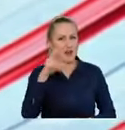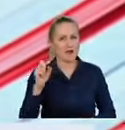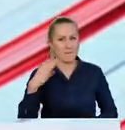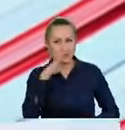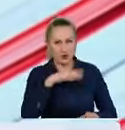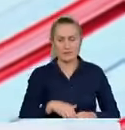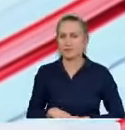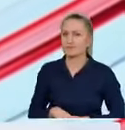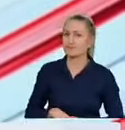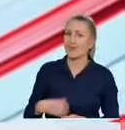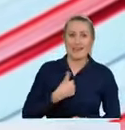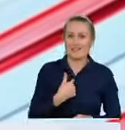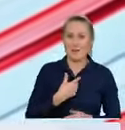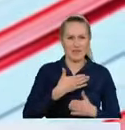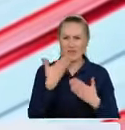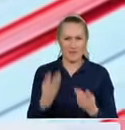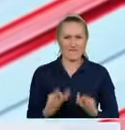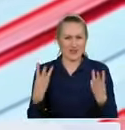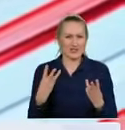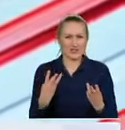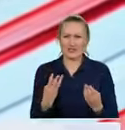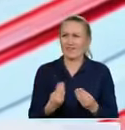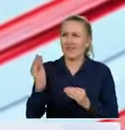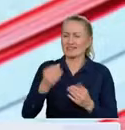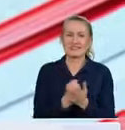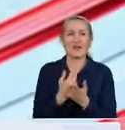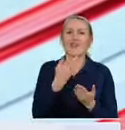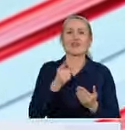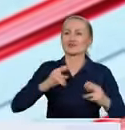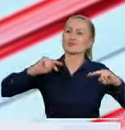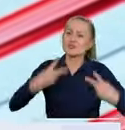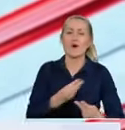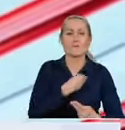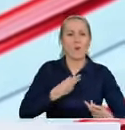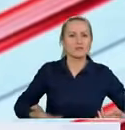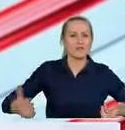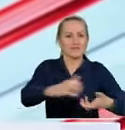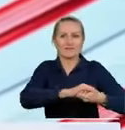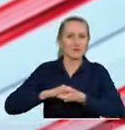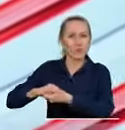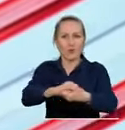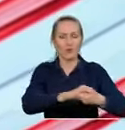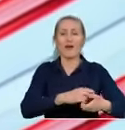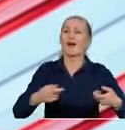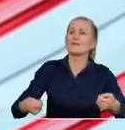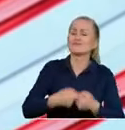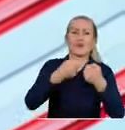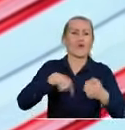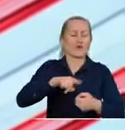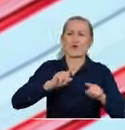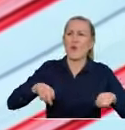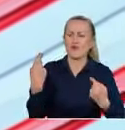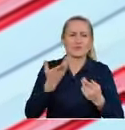nie ma ważniejszej sprawy niż przywrócenie w Polsce wspólnoty, bo przez podział społeczny, przez konflikty jest